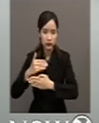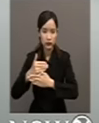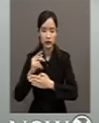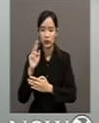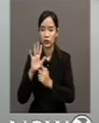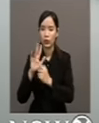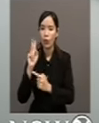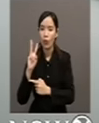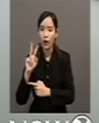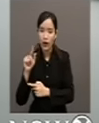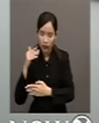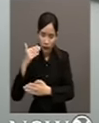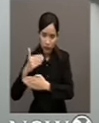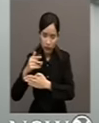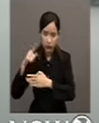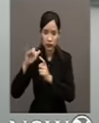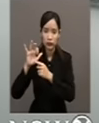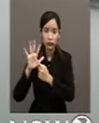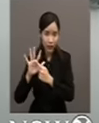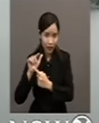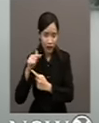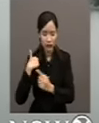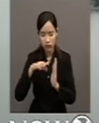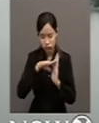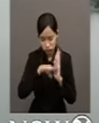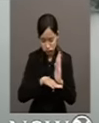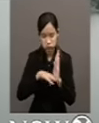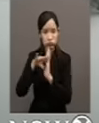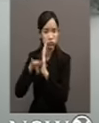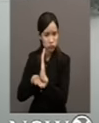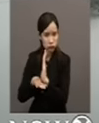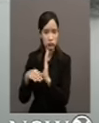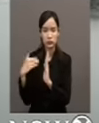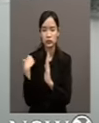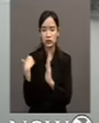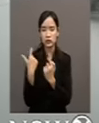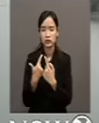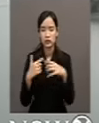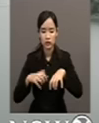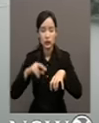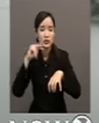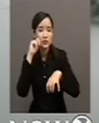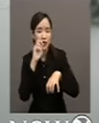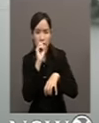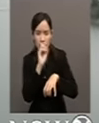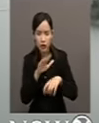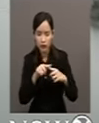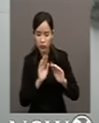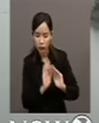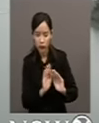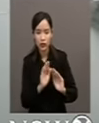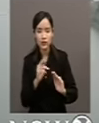าสักชลสิทธิ์นะครับก็เริ่มที่จะมีปริมาณลดลงทางกรมจึงปรับลดปริมาณการระบายน้ำเพื่อกักเก็บเอาไว้ใ